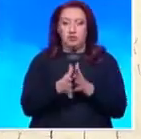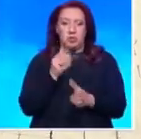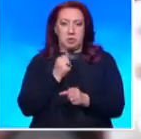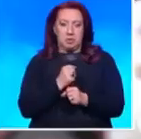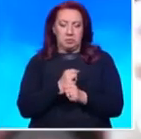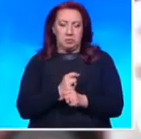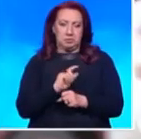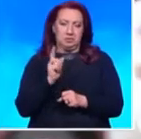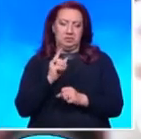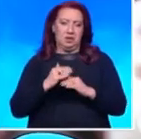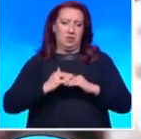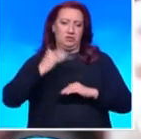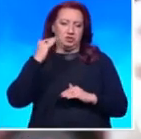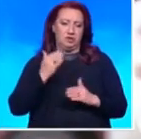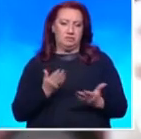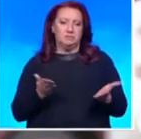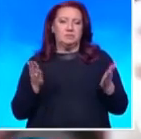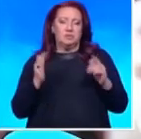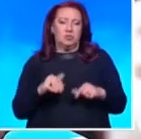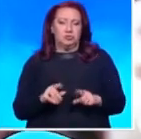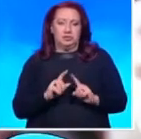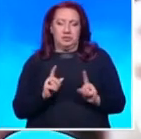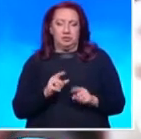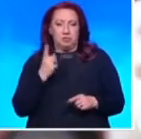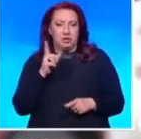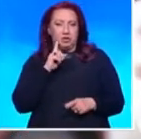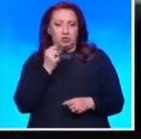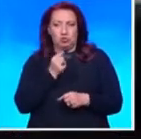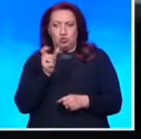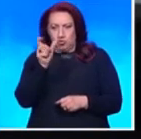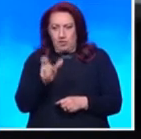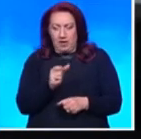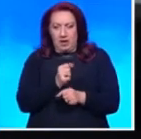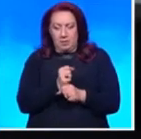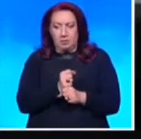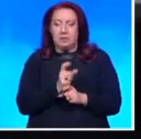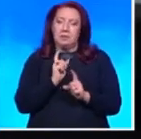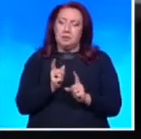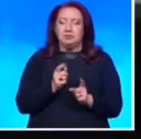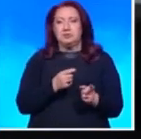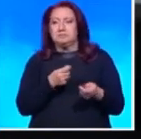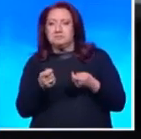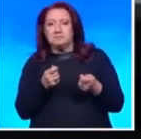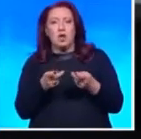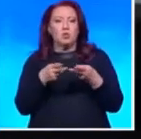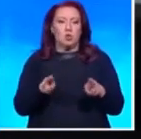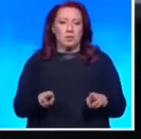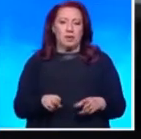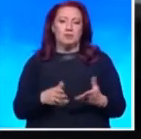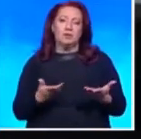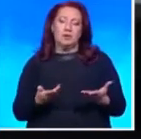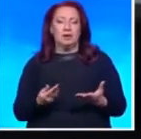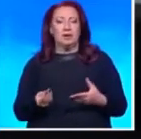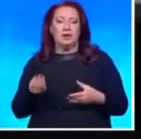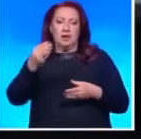сме далече от състоянието, в което един работещ да може да си позволи нормалните неща в живота. Може да се каже, че доходите наваксват.